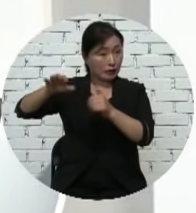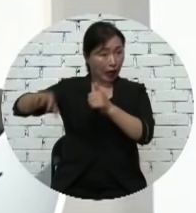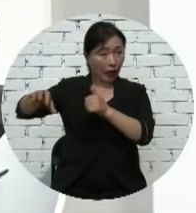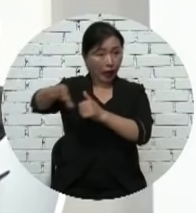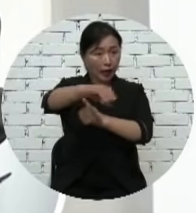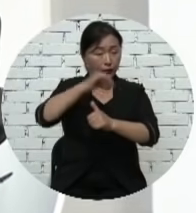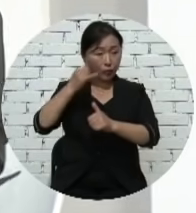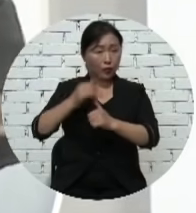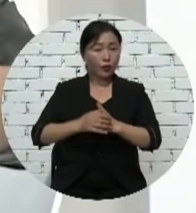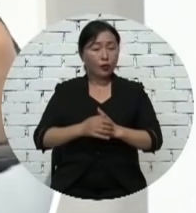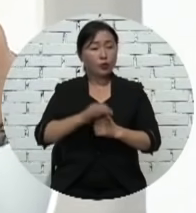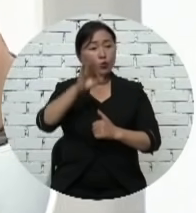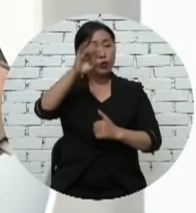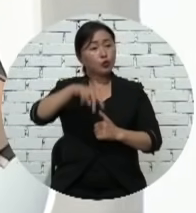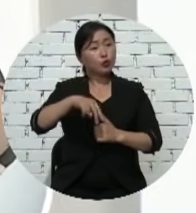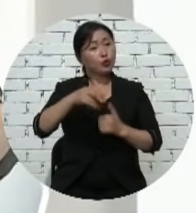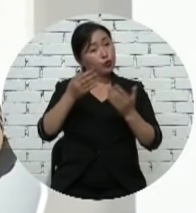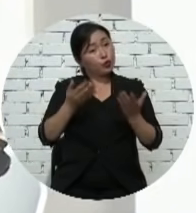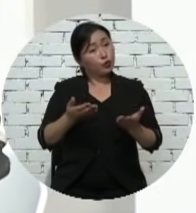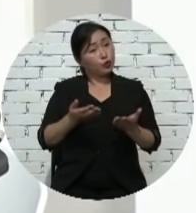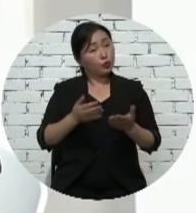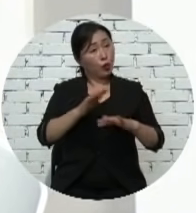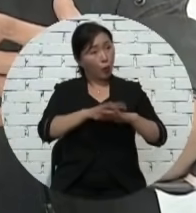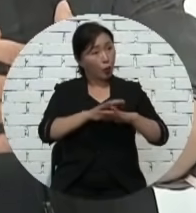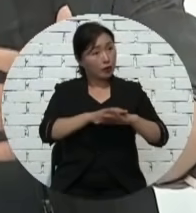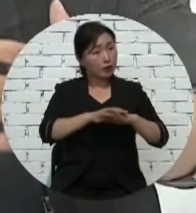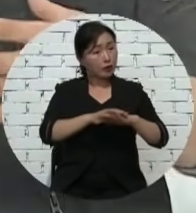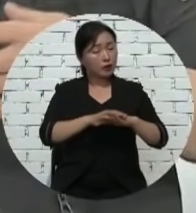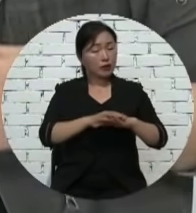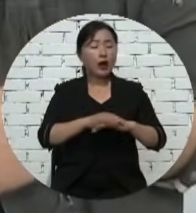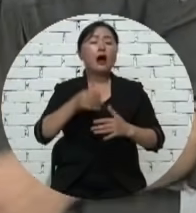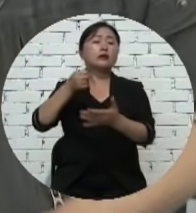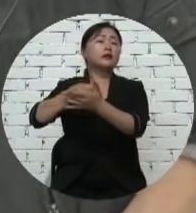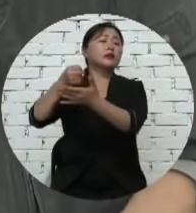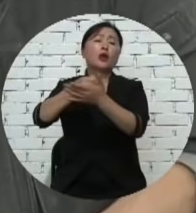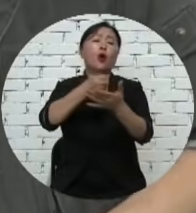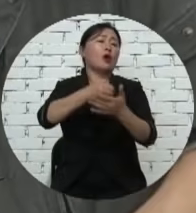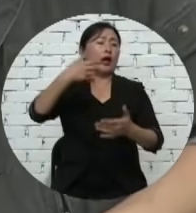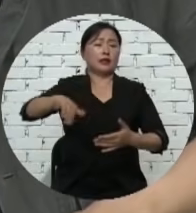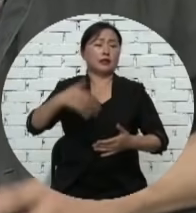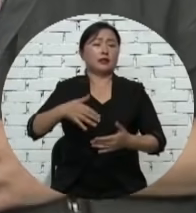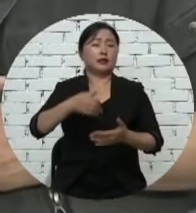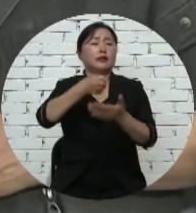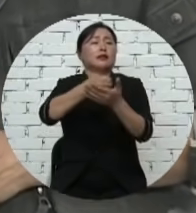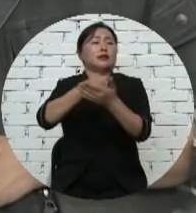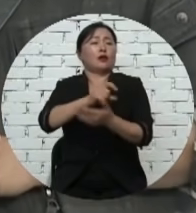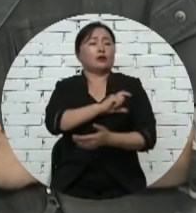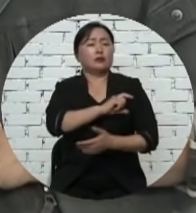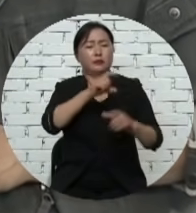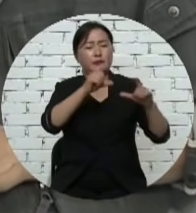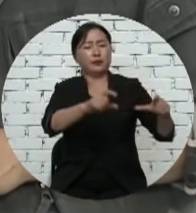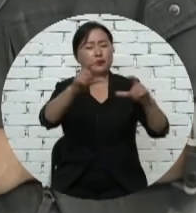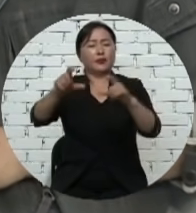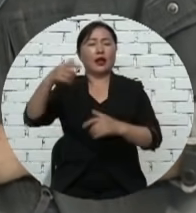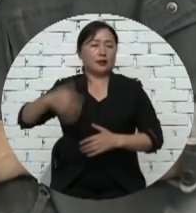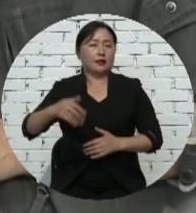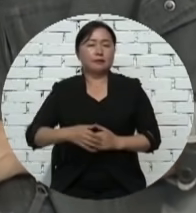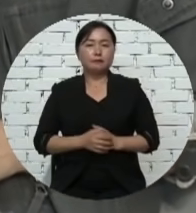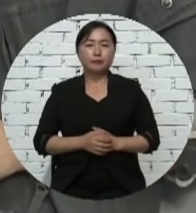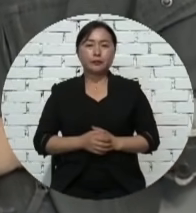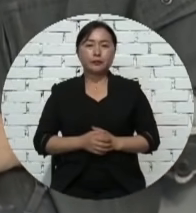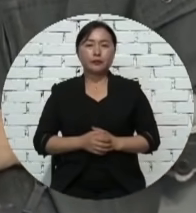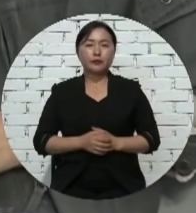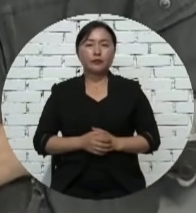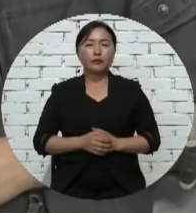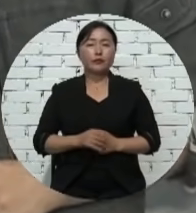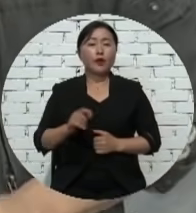그 유휴농지라는 게 우연히 스마트 소스? 아니요. 그거는 우리가 지정을 해야죠. 네. 지정을 해야 되는 게 지금 뭐 여기 저